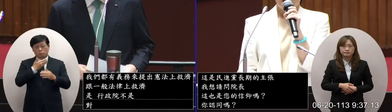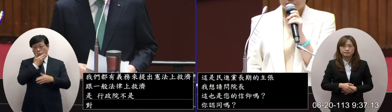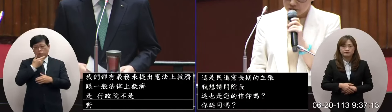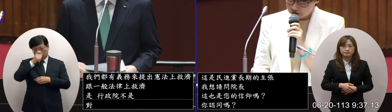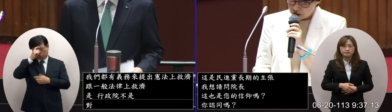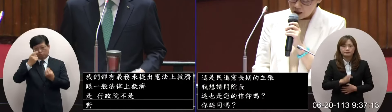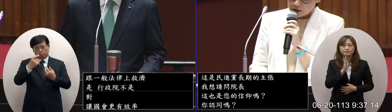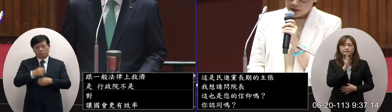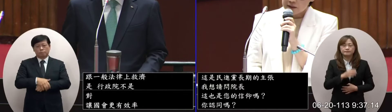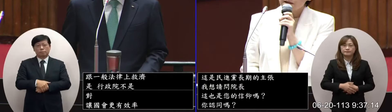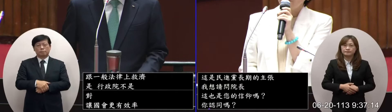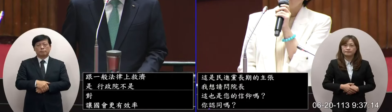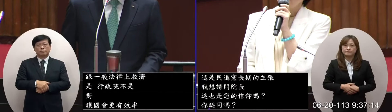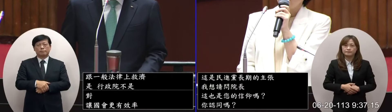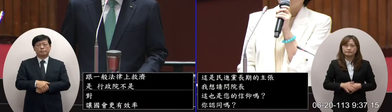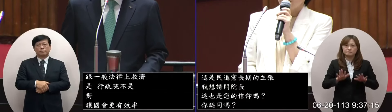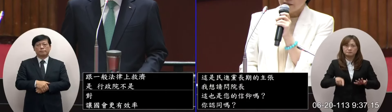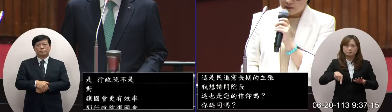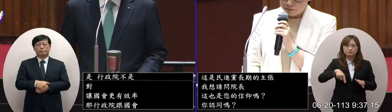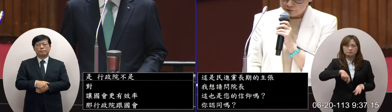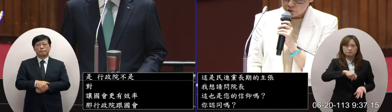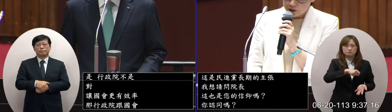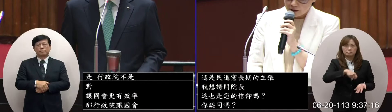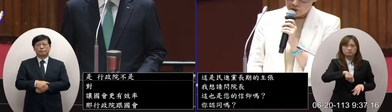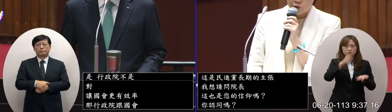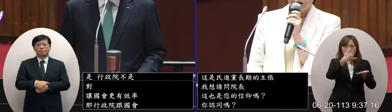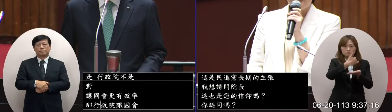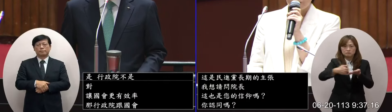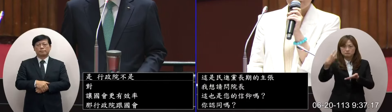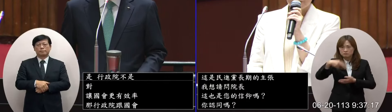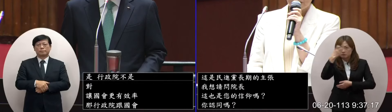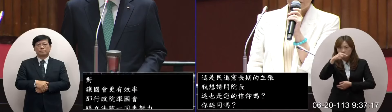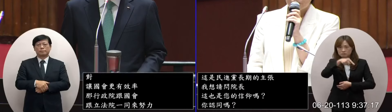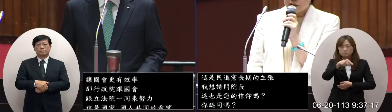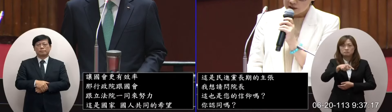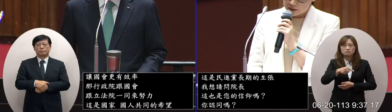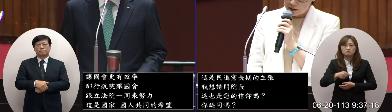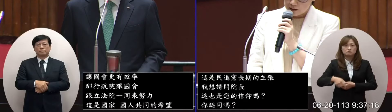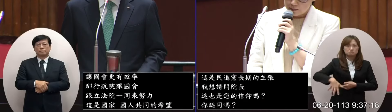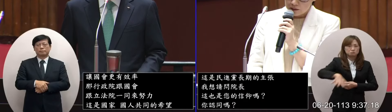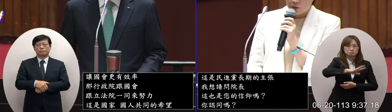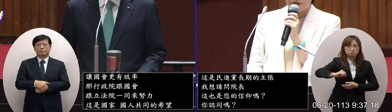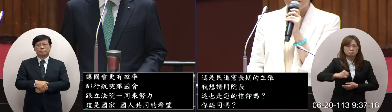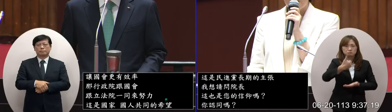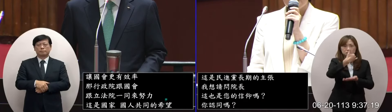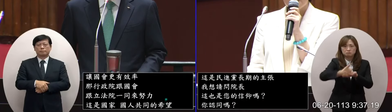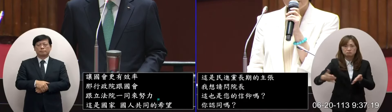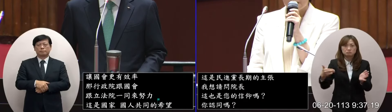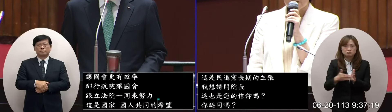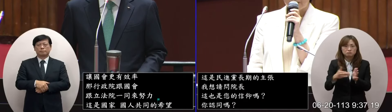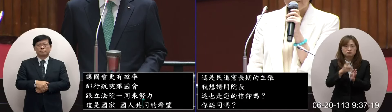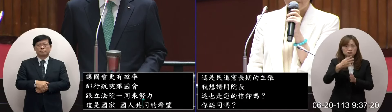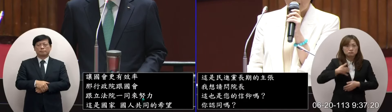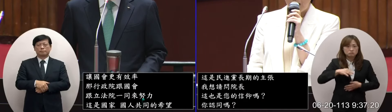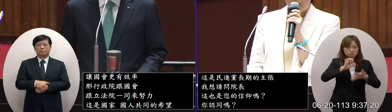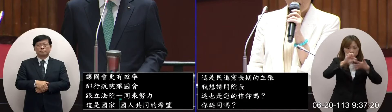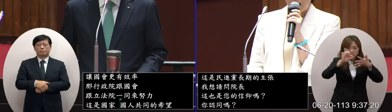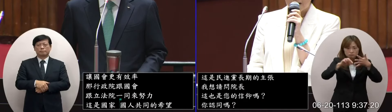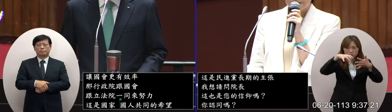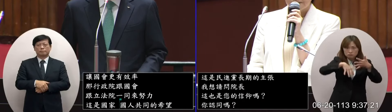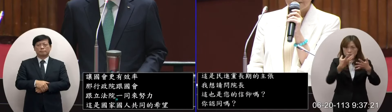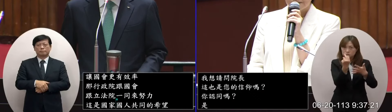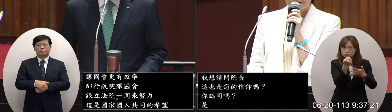共同的希望。 是，这次的复议案里面你们复议了全部，所以你知道里面有几条是民进党的版本